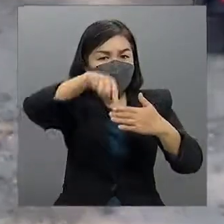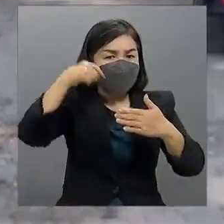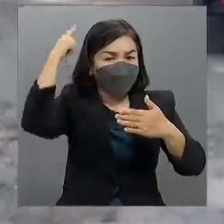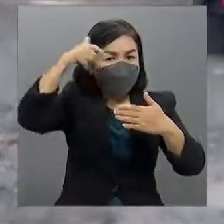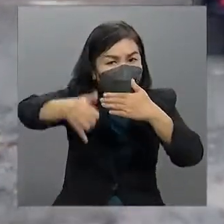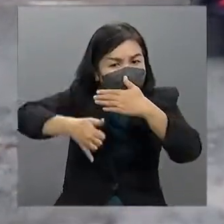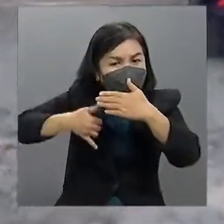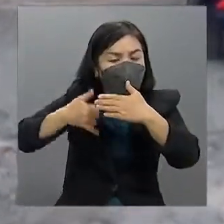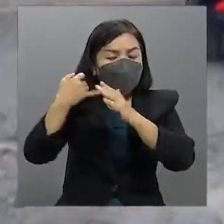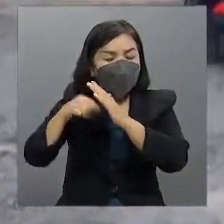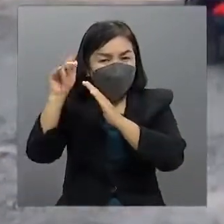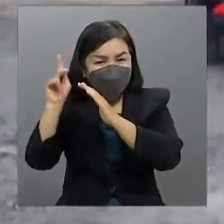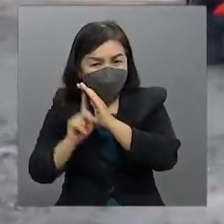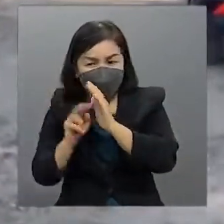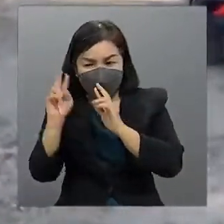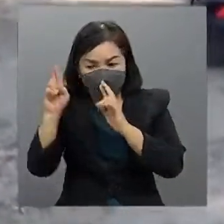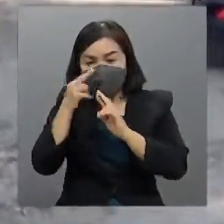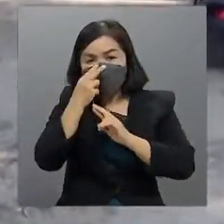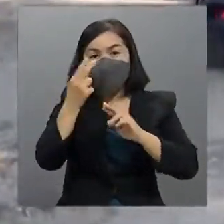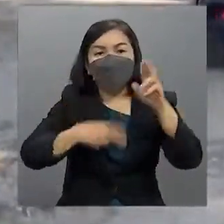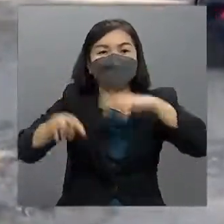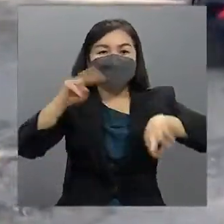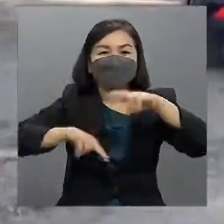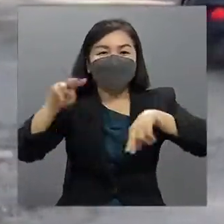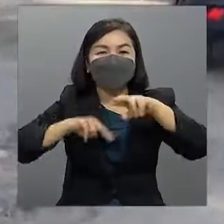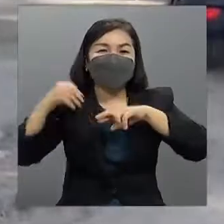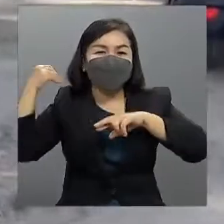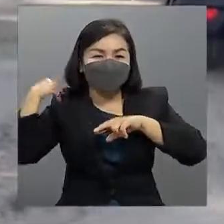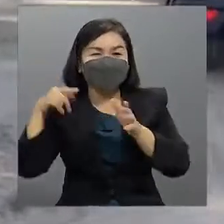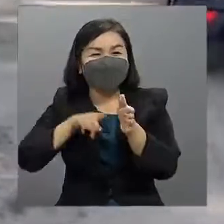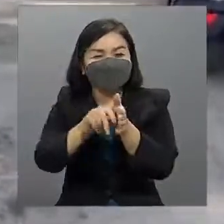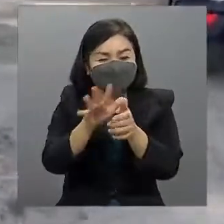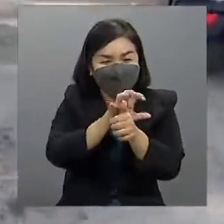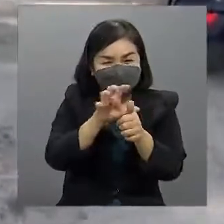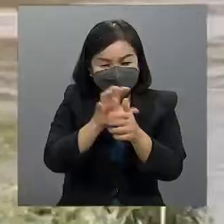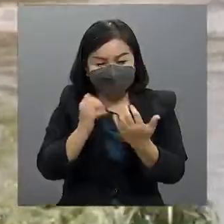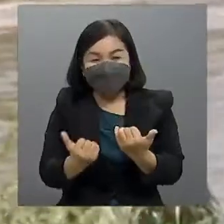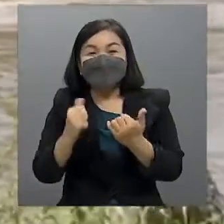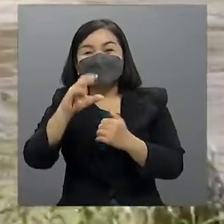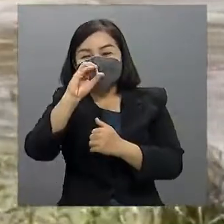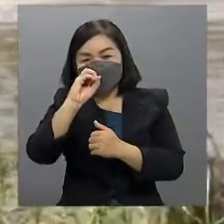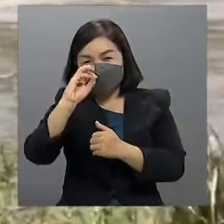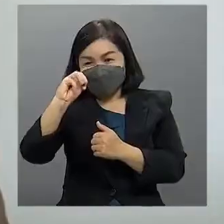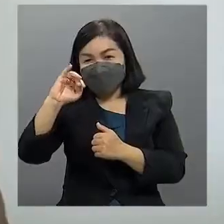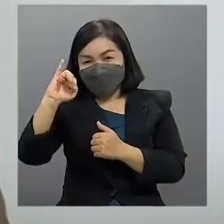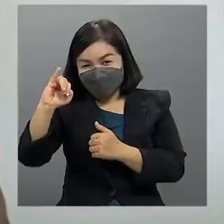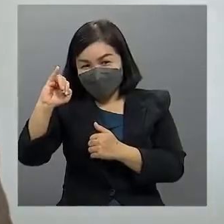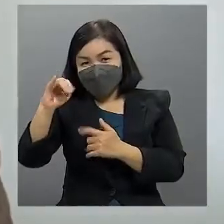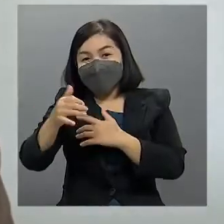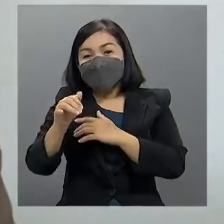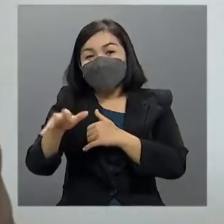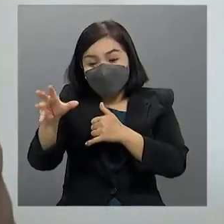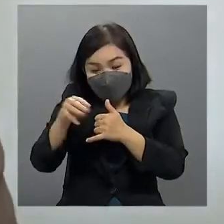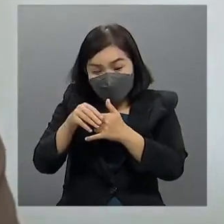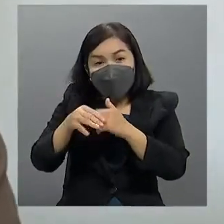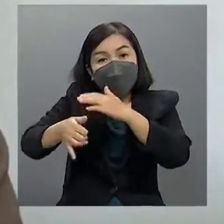ระวังเชื้อกลายพันธุ์โอมิครอนที่อาจจะเล็ดลอดเข้ามาในประเทศไทยค่ะ จะมีนโยบาย